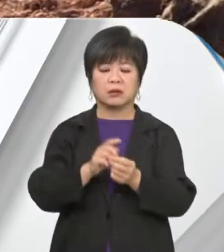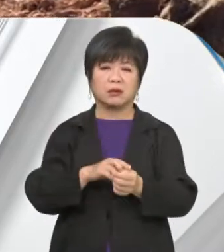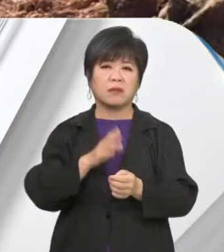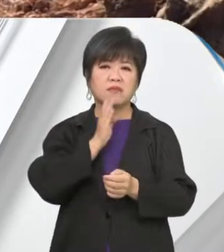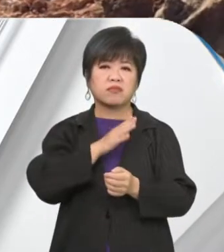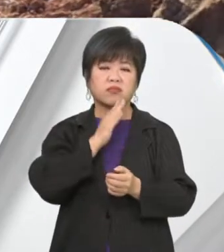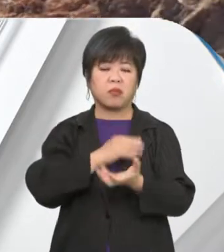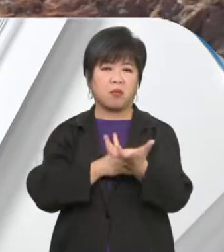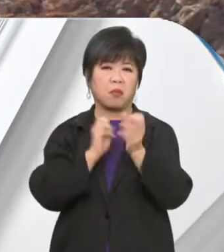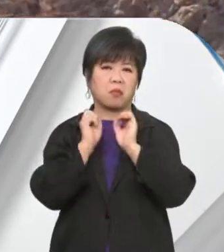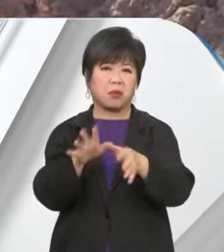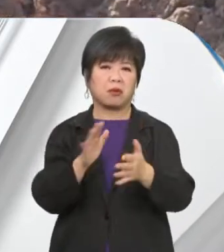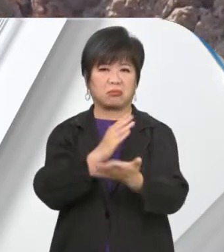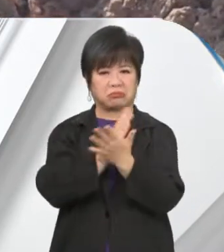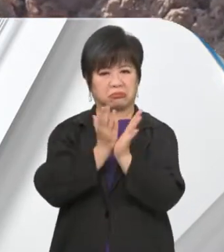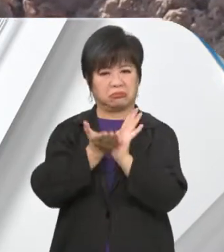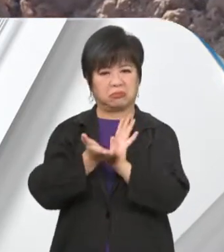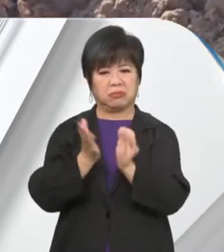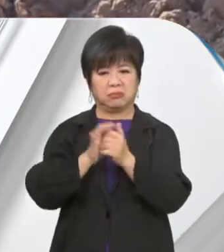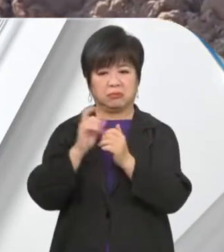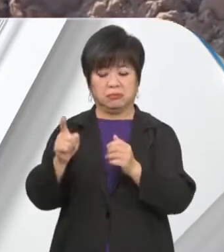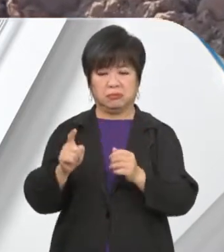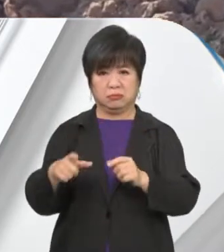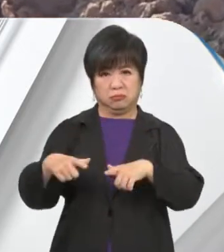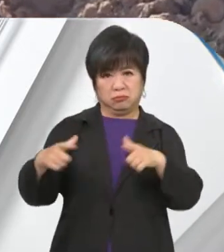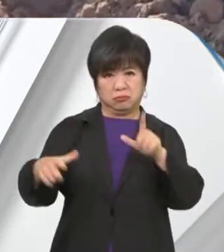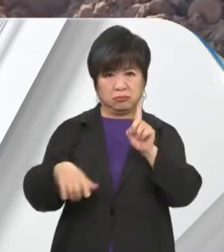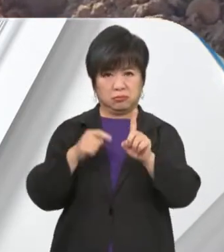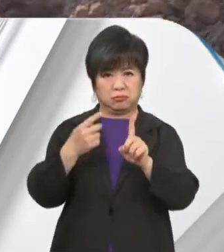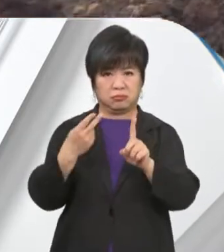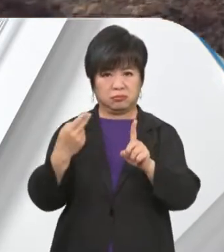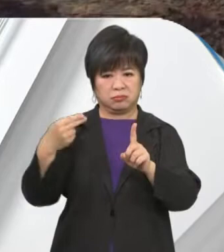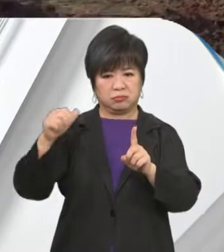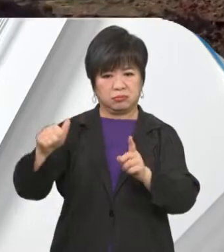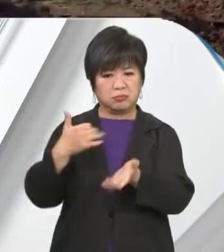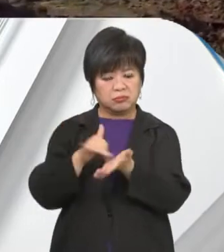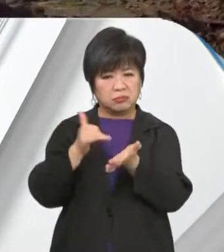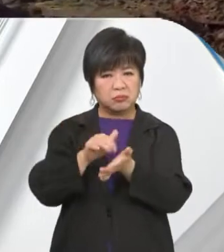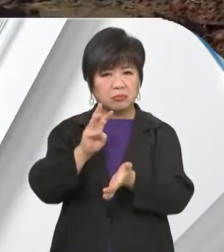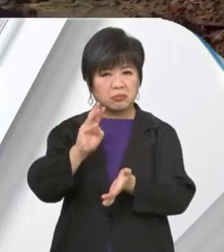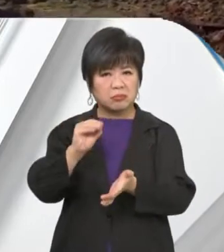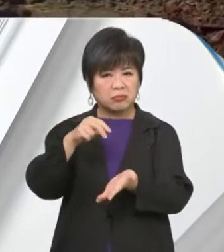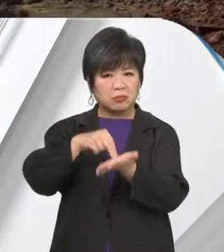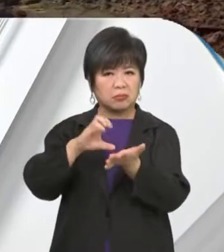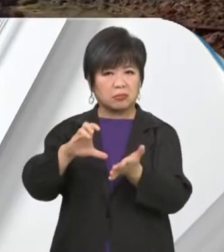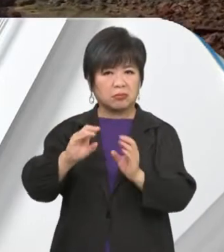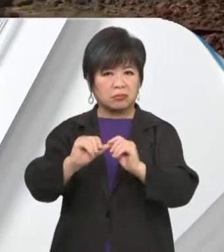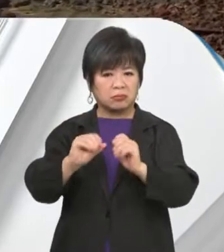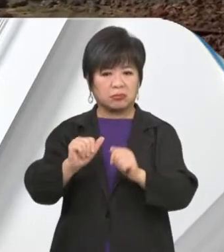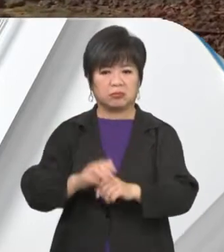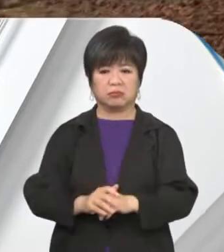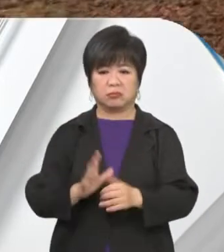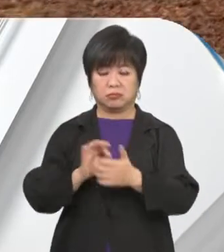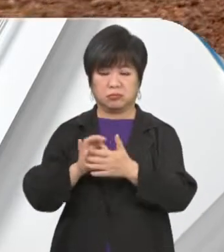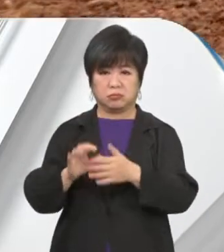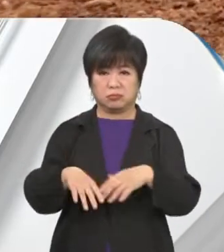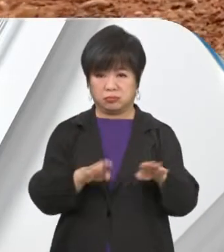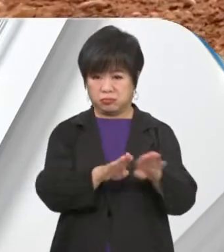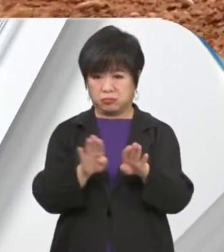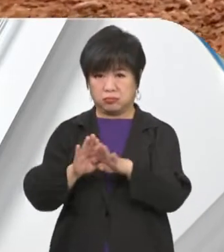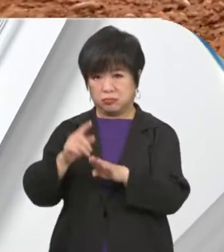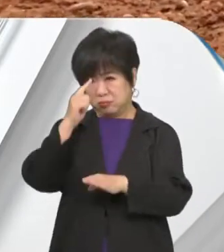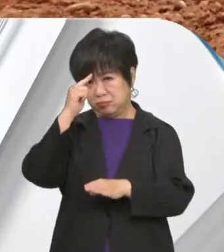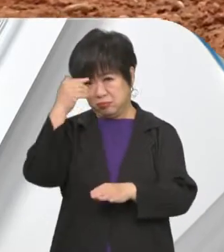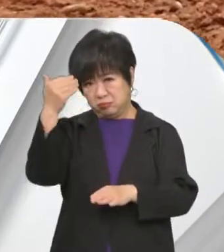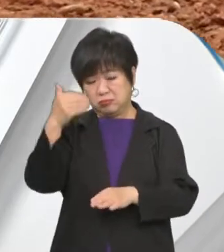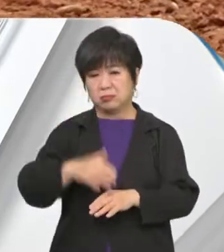弃物，内面自住自点工钱，仲下有三万立方公尺。都是由桥里工人连续工艺，外边做无良性嘅